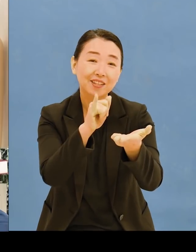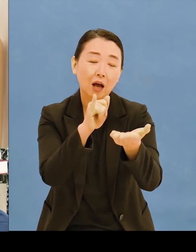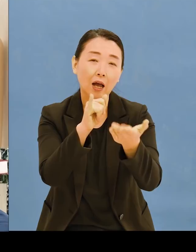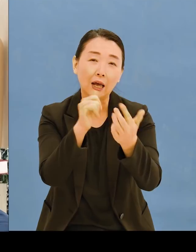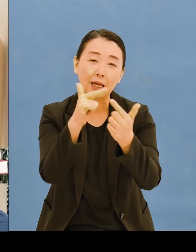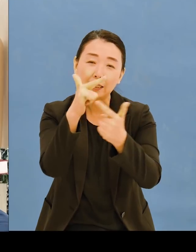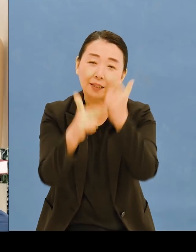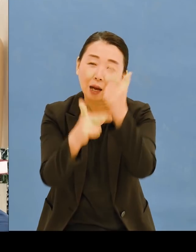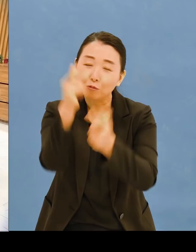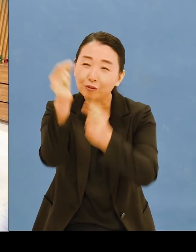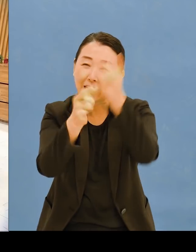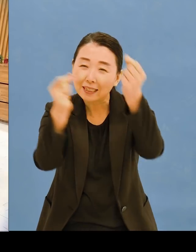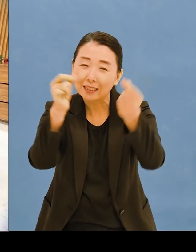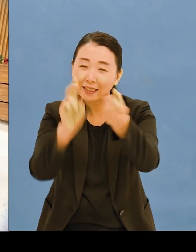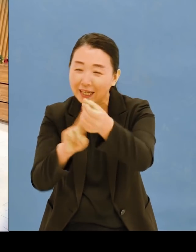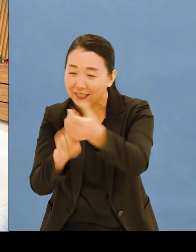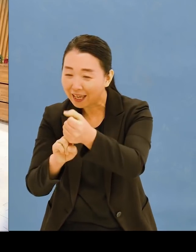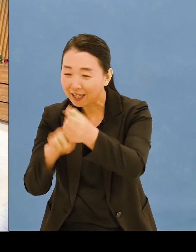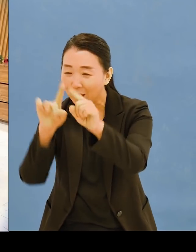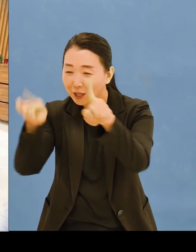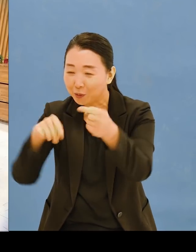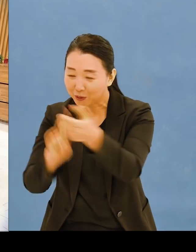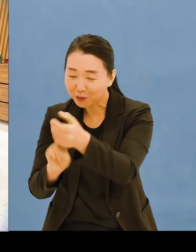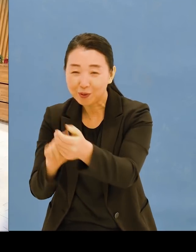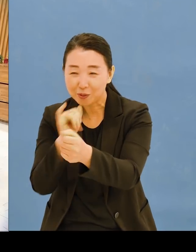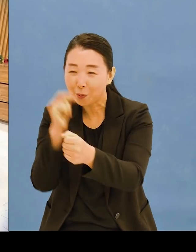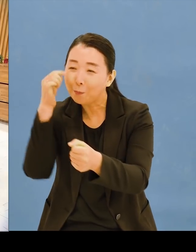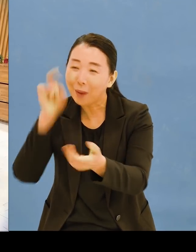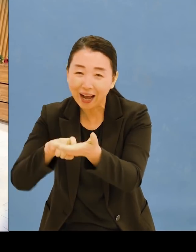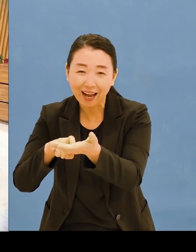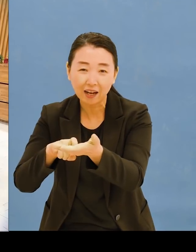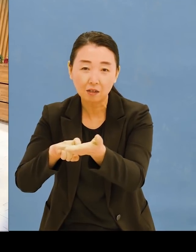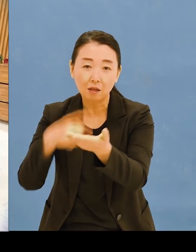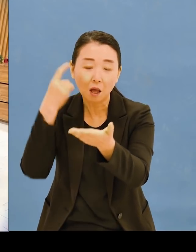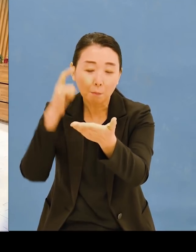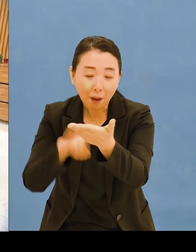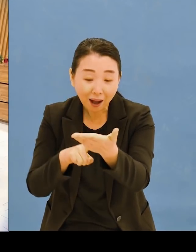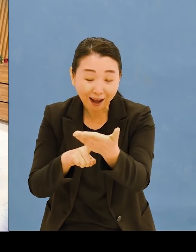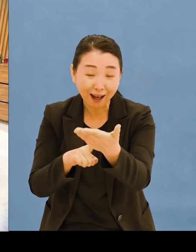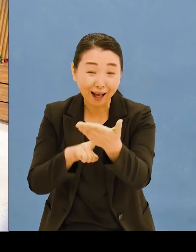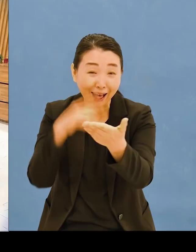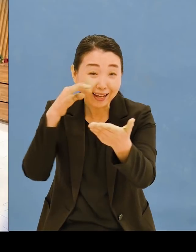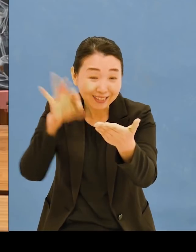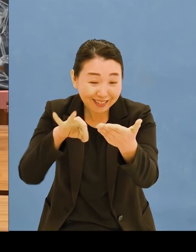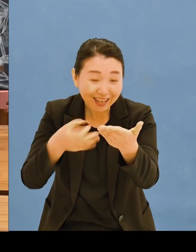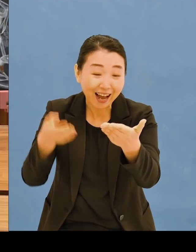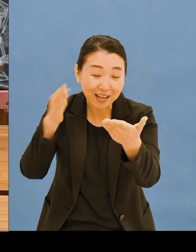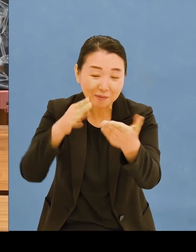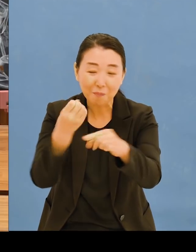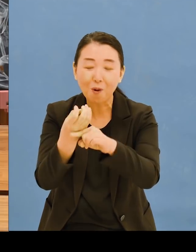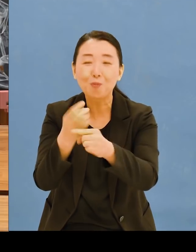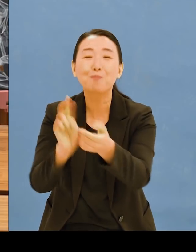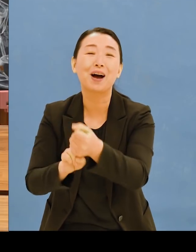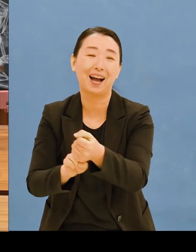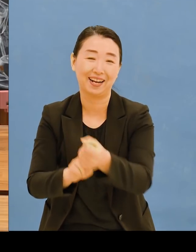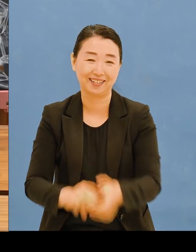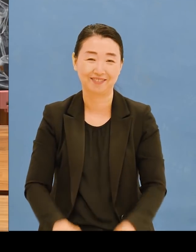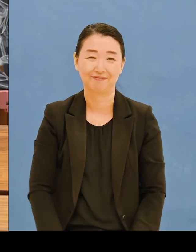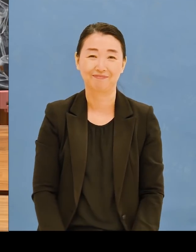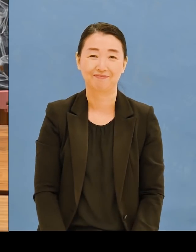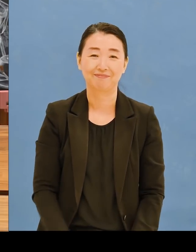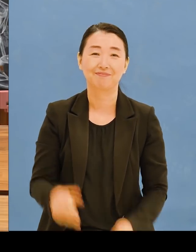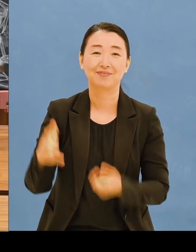쉬운 나뭇가지 사이사이에 쪽지가 이렇게 숨겨져 있고 우린 그걸 찾잖아요. 근데 찾아보면 별거 아닌 곳에 보물들이 다 숨겨져